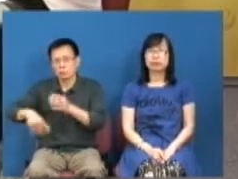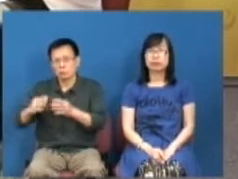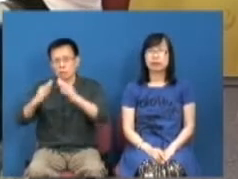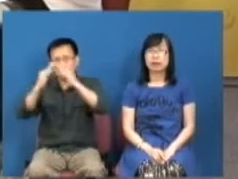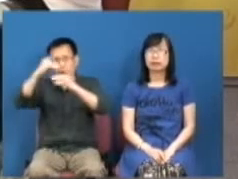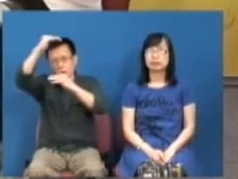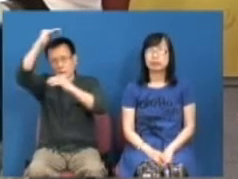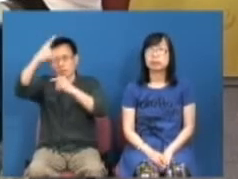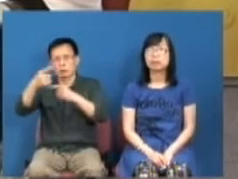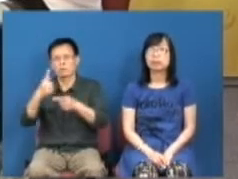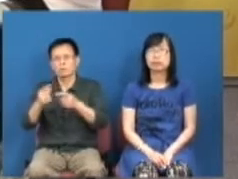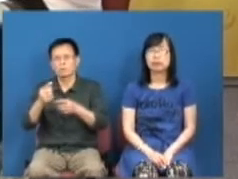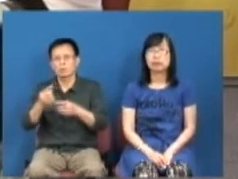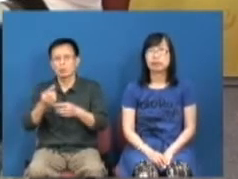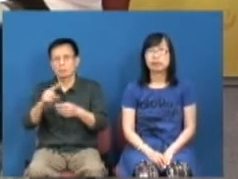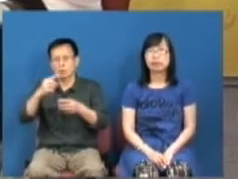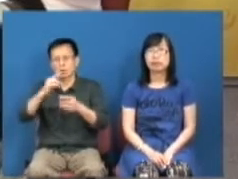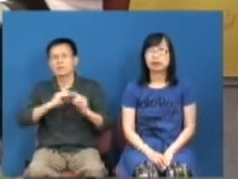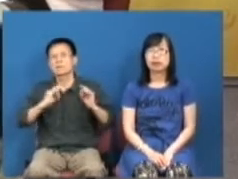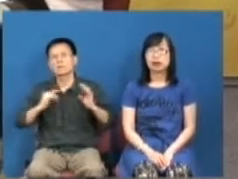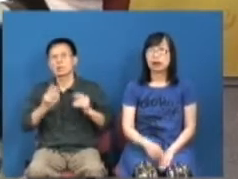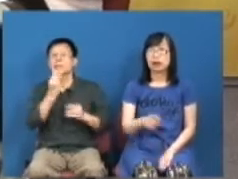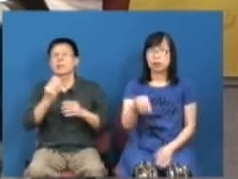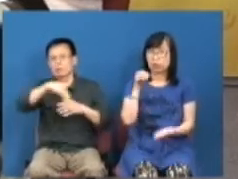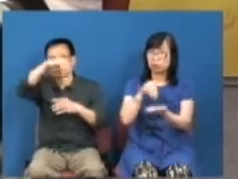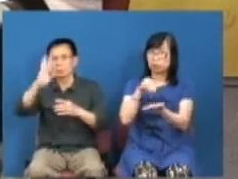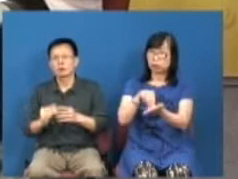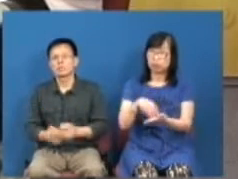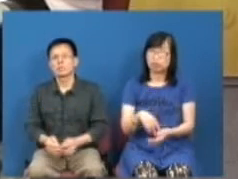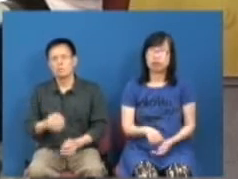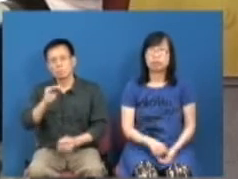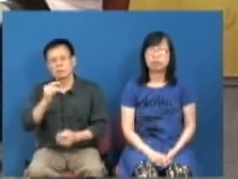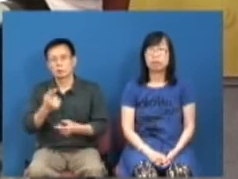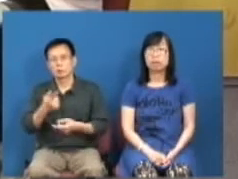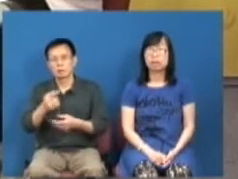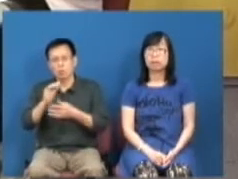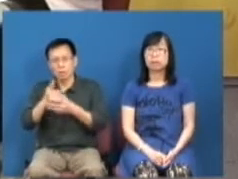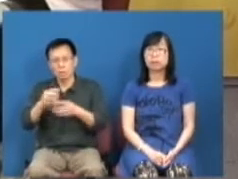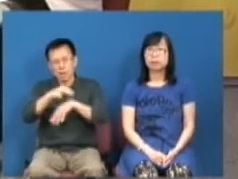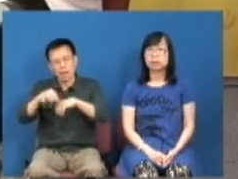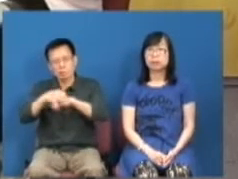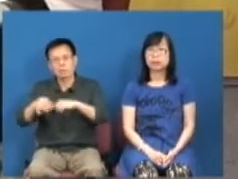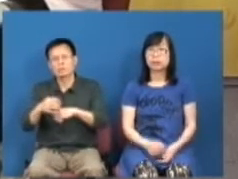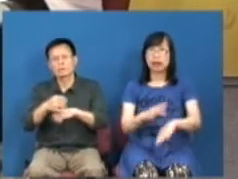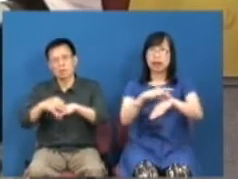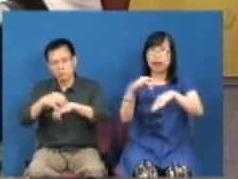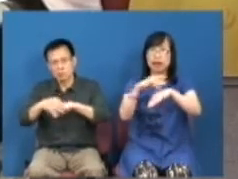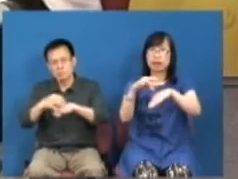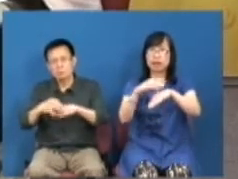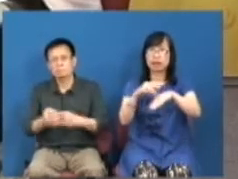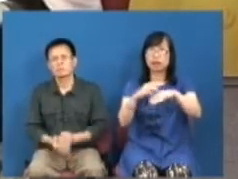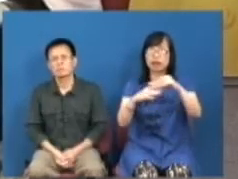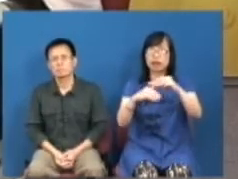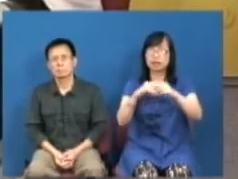能個頂都用翻天然岩洞咯，會唔會係咁咧？ 哦，咁一定係啦。 即係就係因為咁樣，所以慳翻啲錢係嘛？係 啊，慳能源添、哦，因